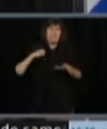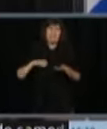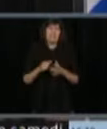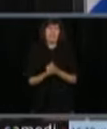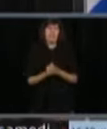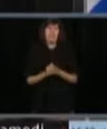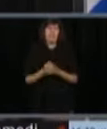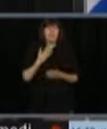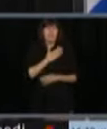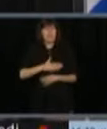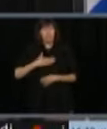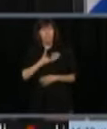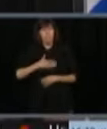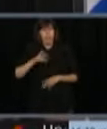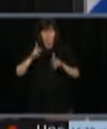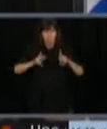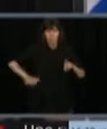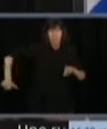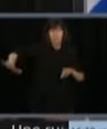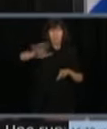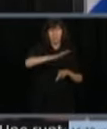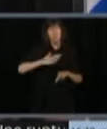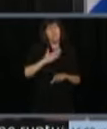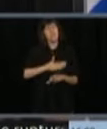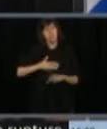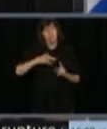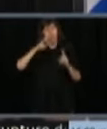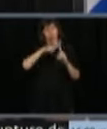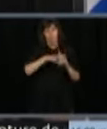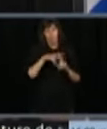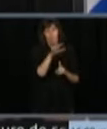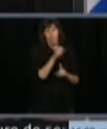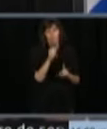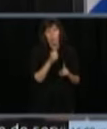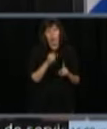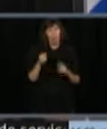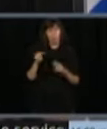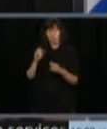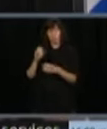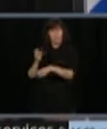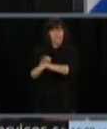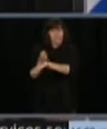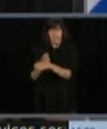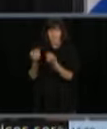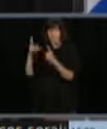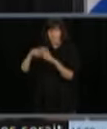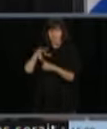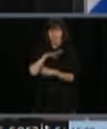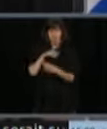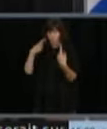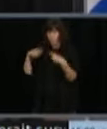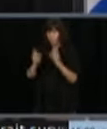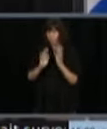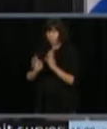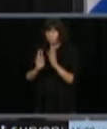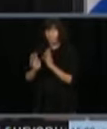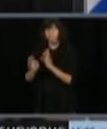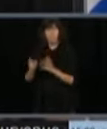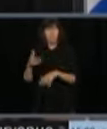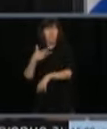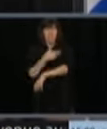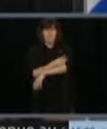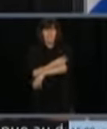prenez rendez-vous ou allez dans une clinique sans rendez-vous. Il y a des vaccins disponibles, il y a du personnel